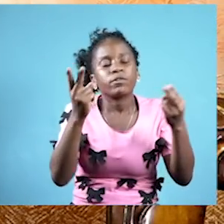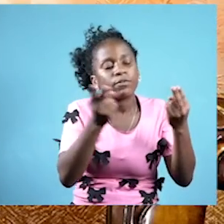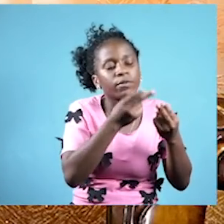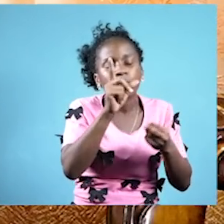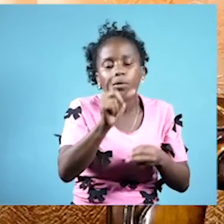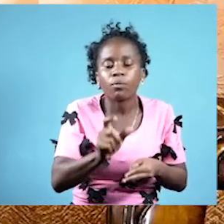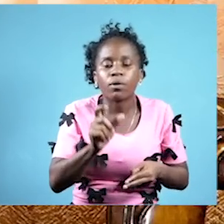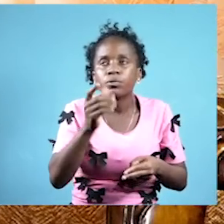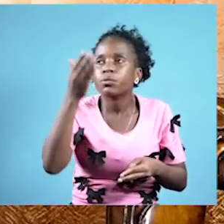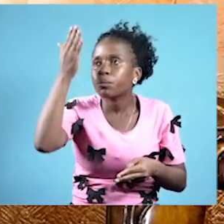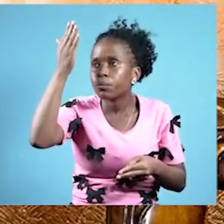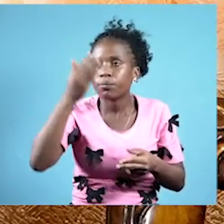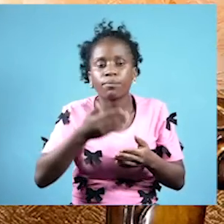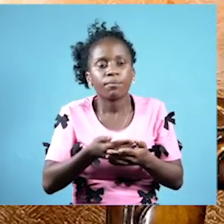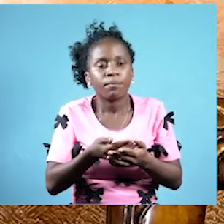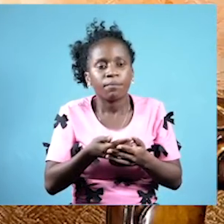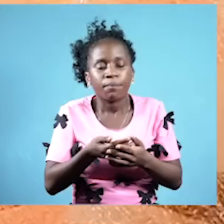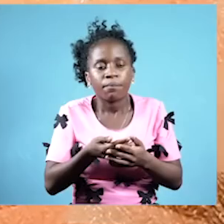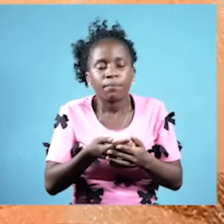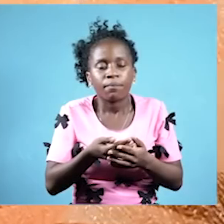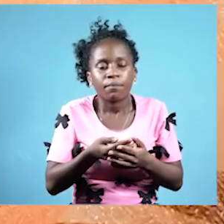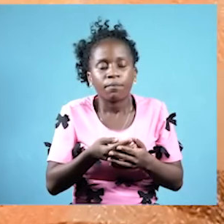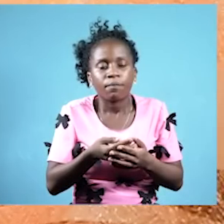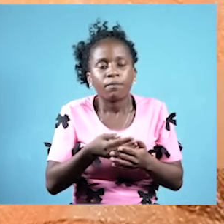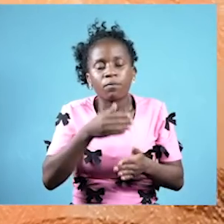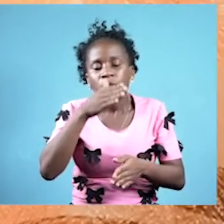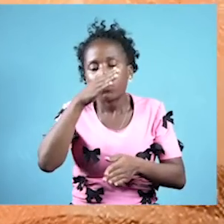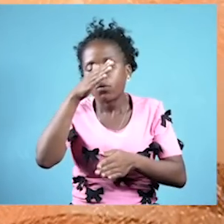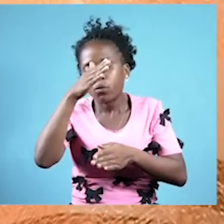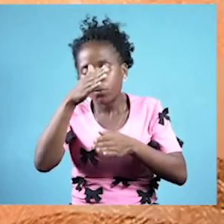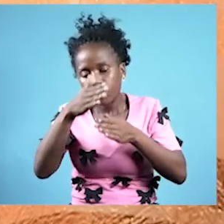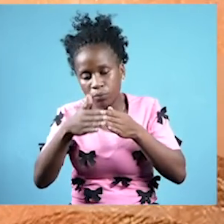Kwa Mwenyezi Mungu na kwa waja wa Mwenyezi Mungu.